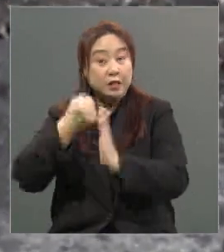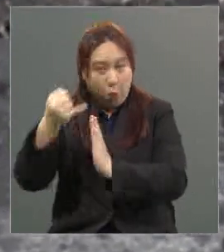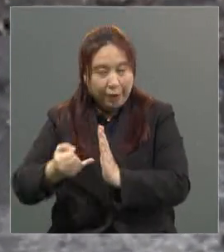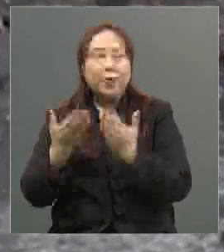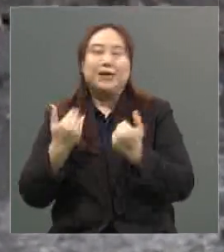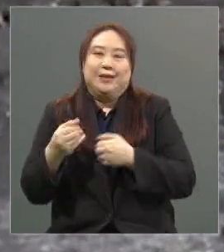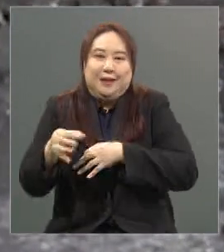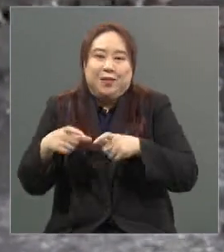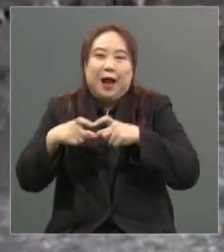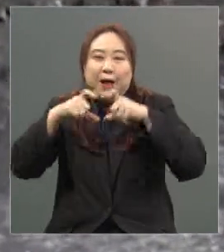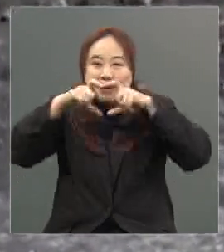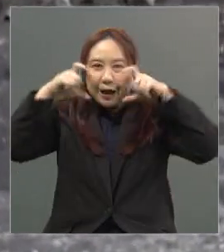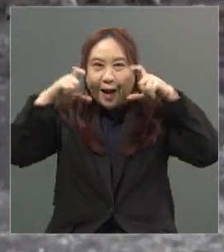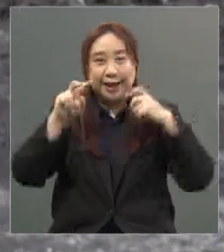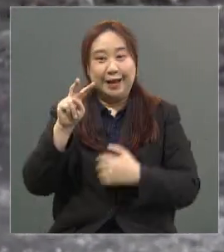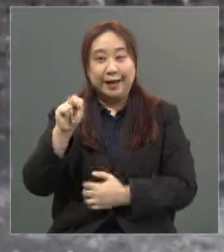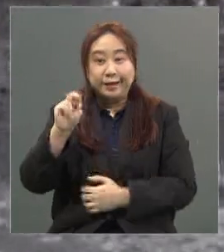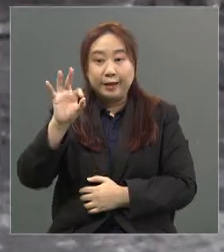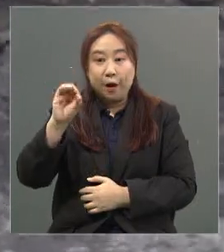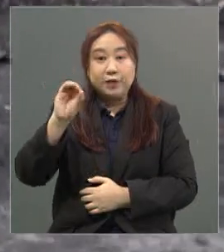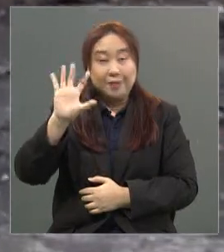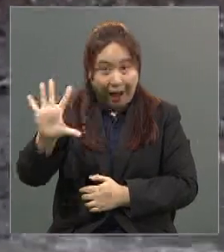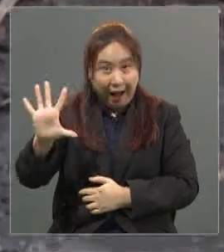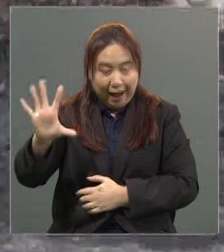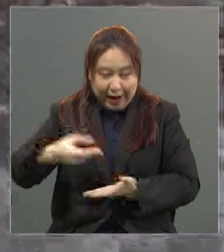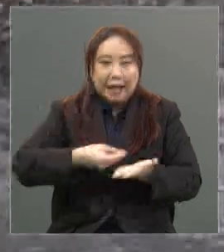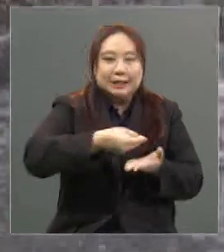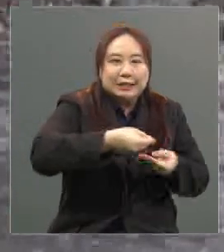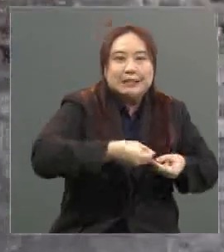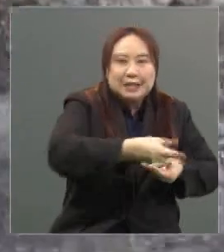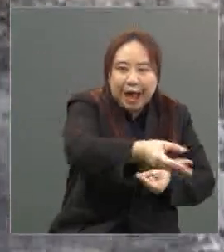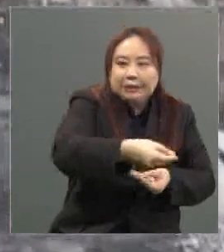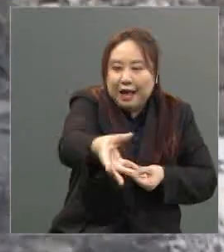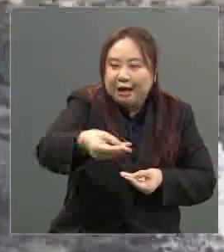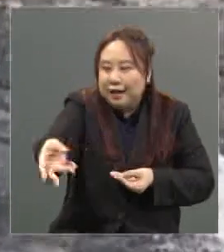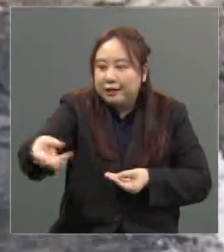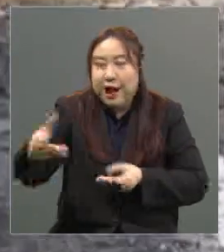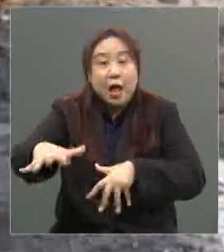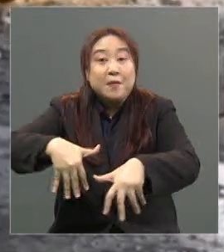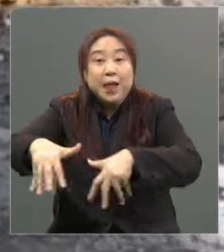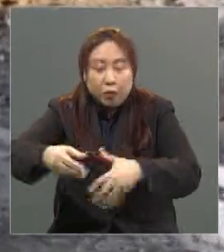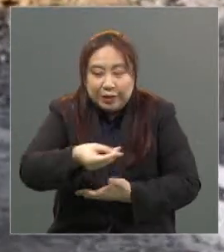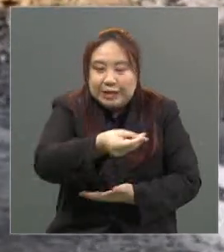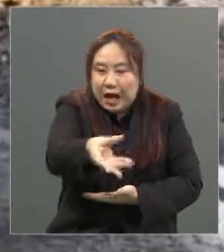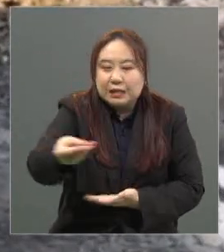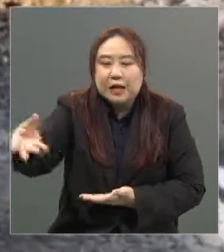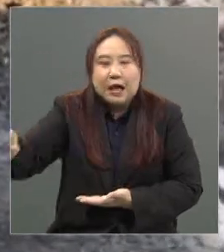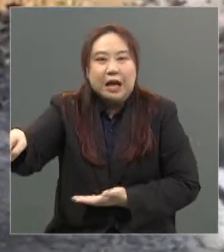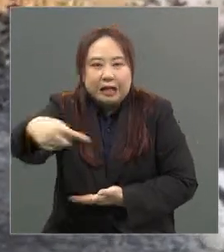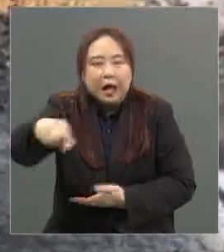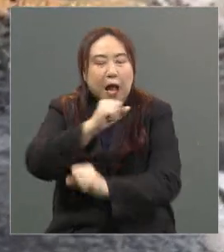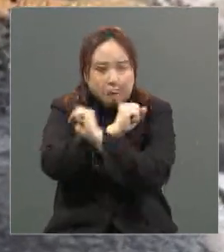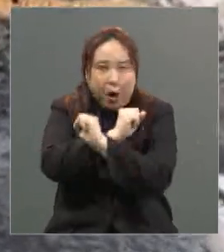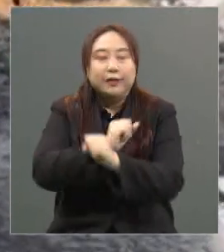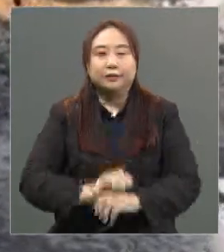อนามัยชนิดn95ที่ใช้กันฝุ่น PM 2.5ได้ด้วยนะครับให้กับบรรดาพี่น้องประชาชนเพื่อป้องกันฝุ่นละอองไว้